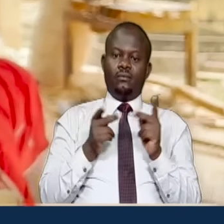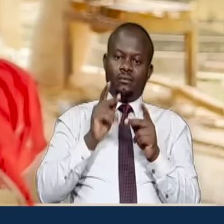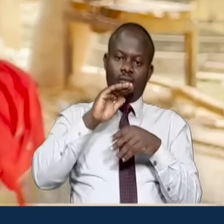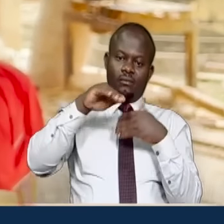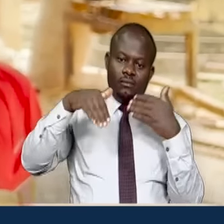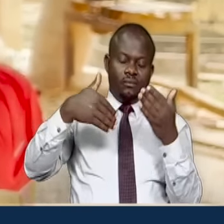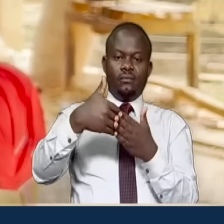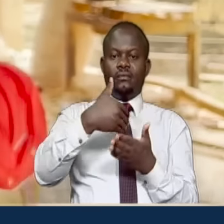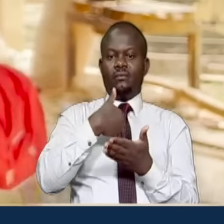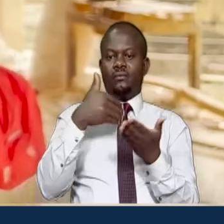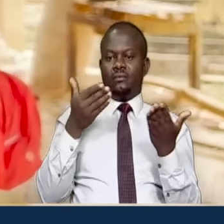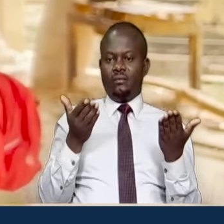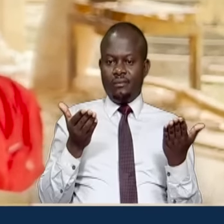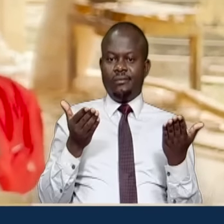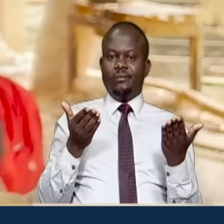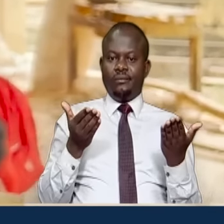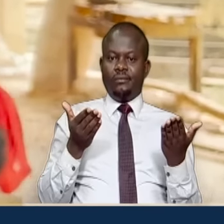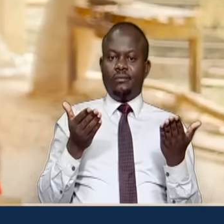tuhafite